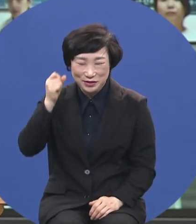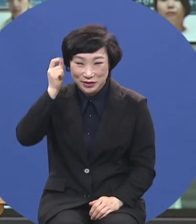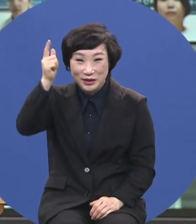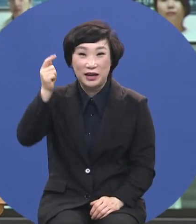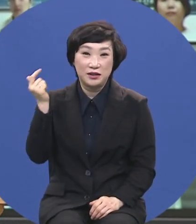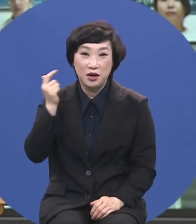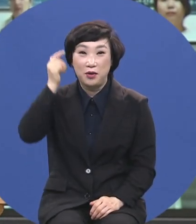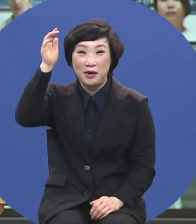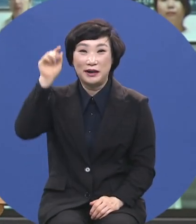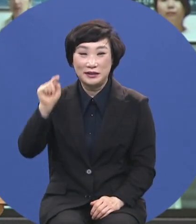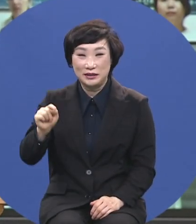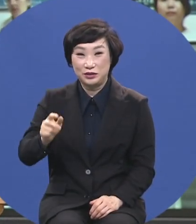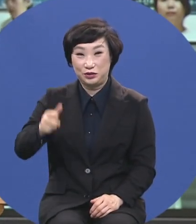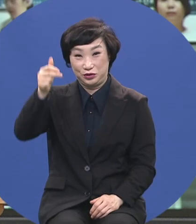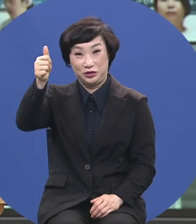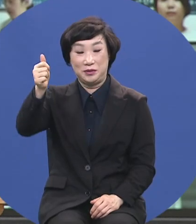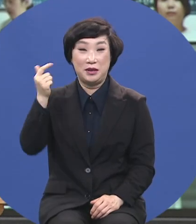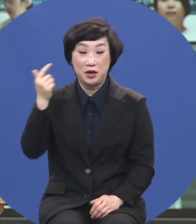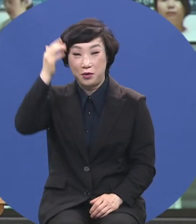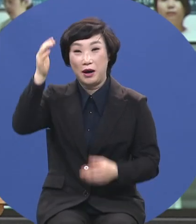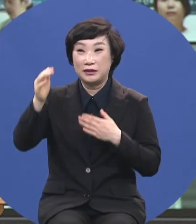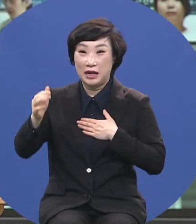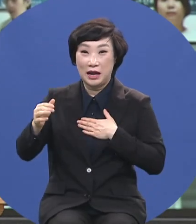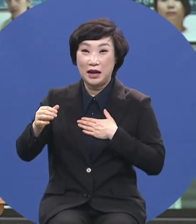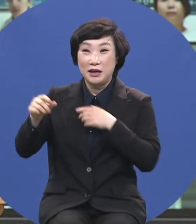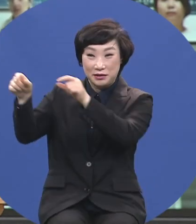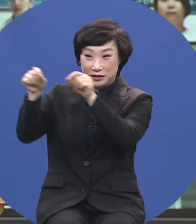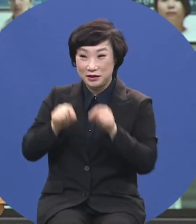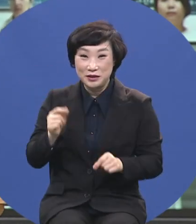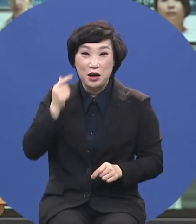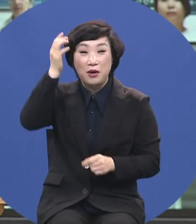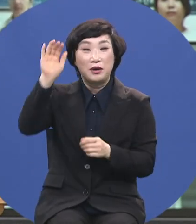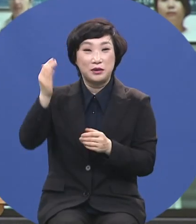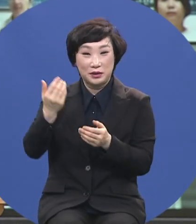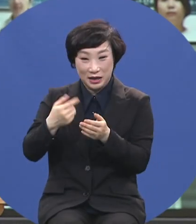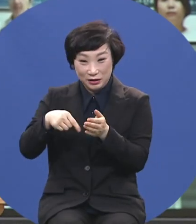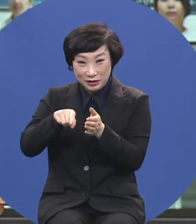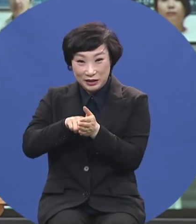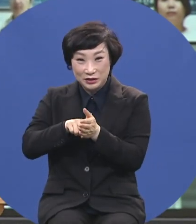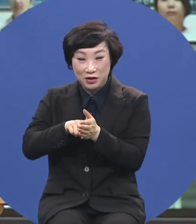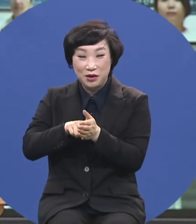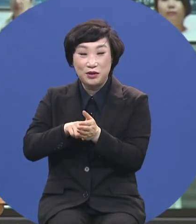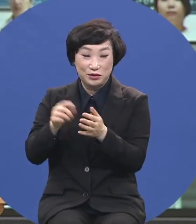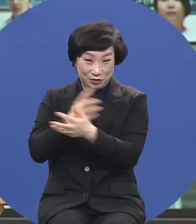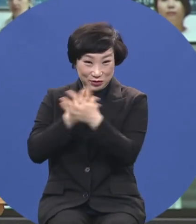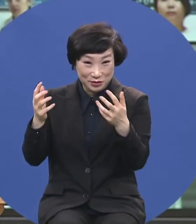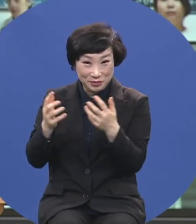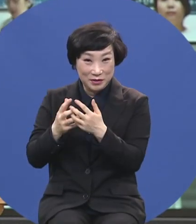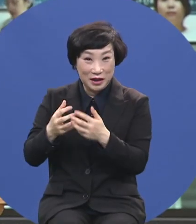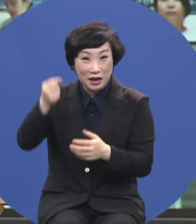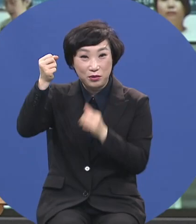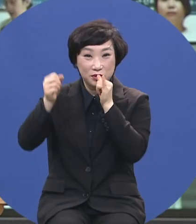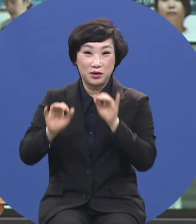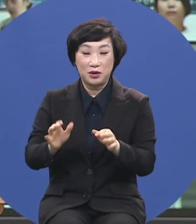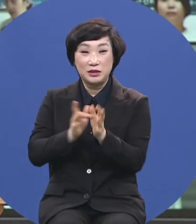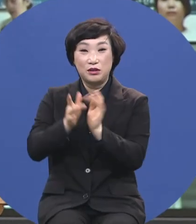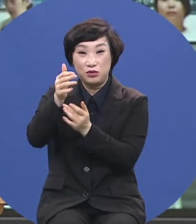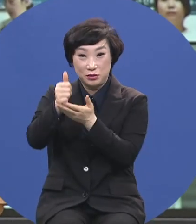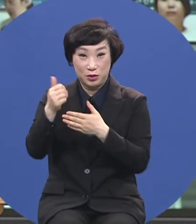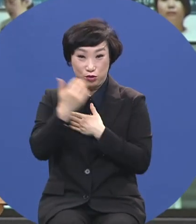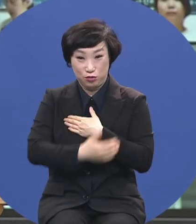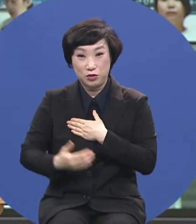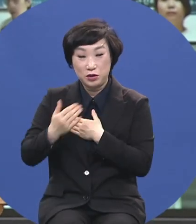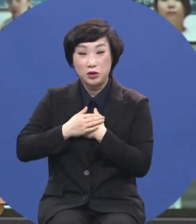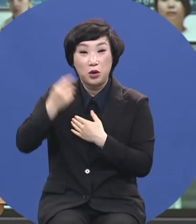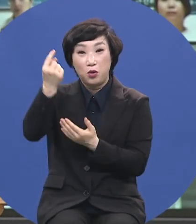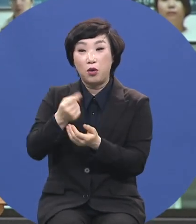위대한 영광이 주의 영광이요 나의 영광이 되게 하시려고 충만하시더라. 그 예수께서 육신을